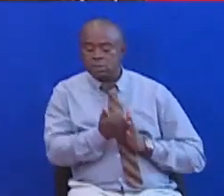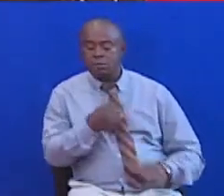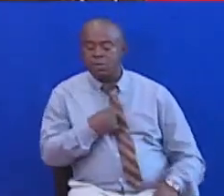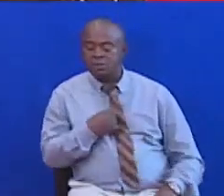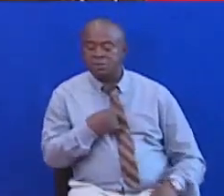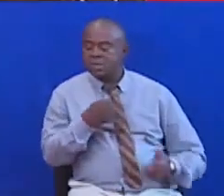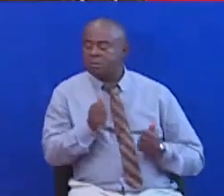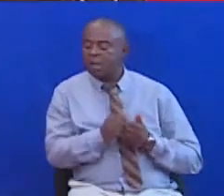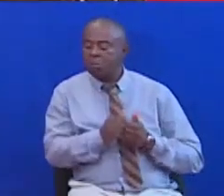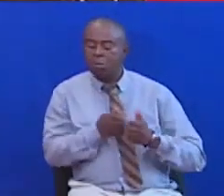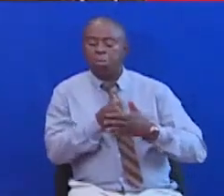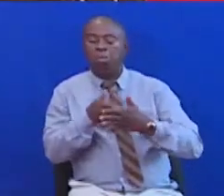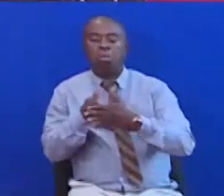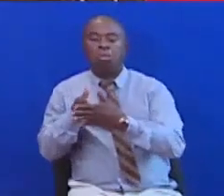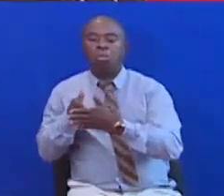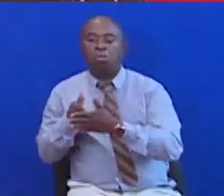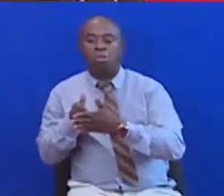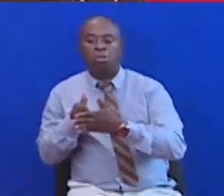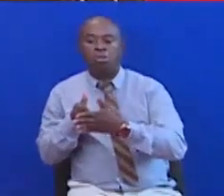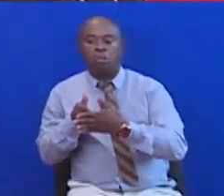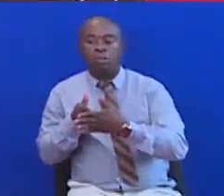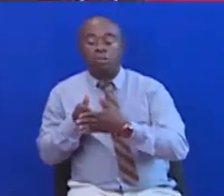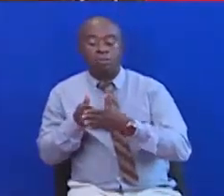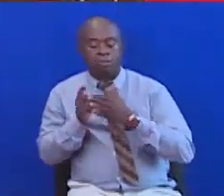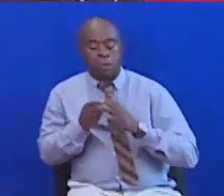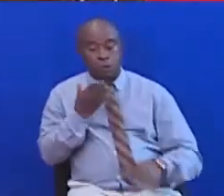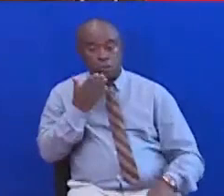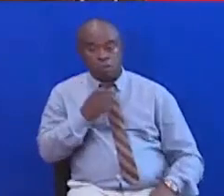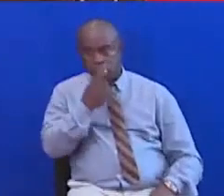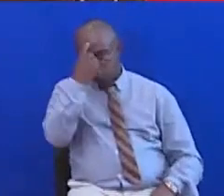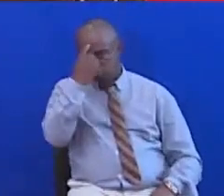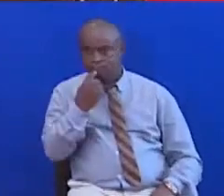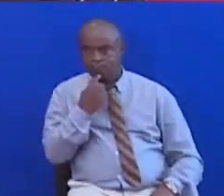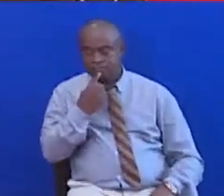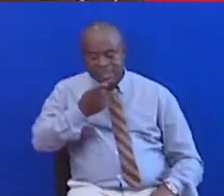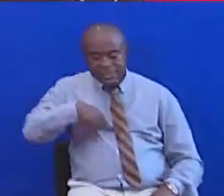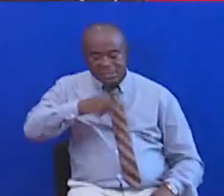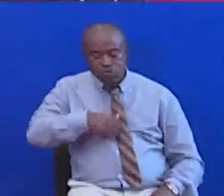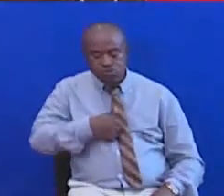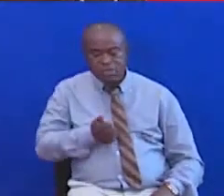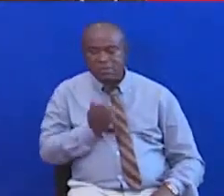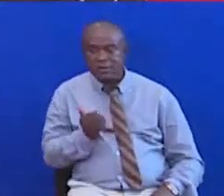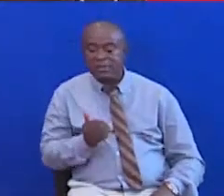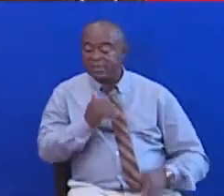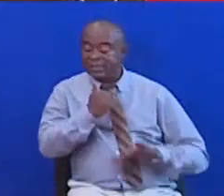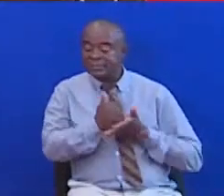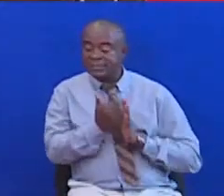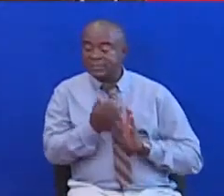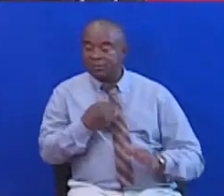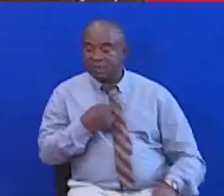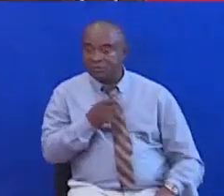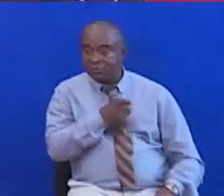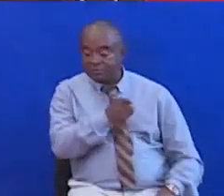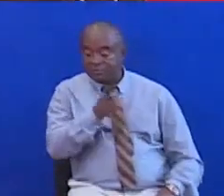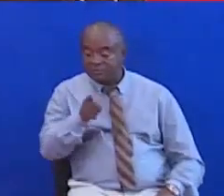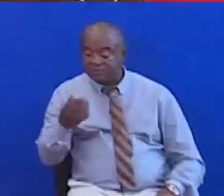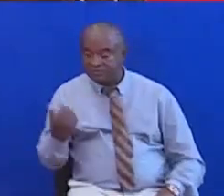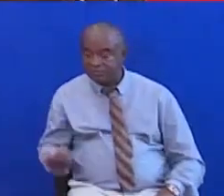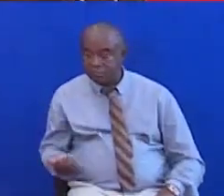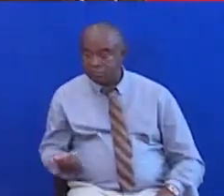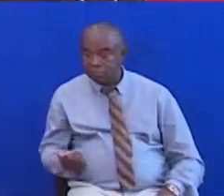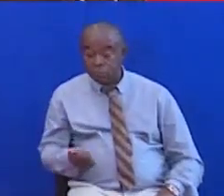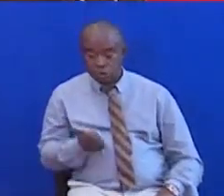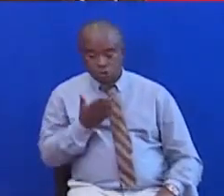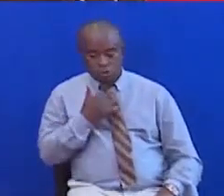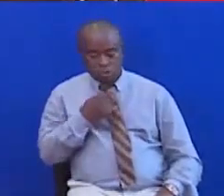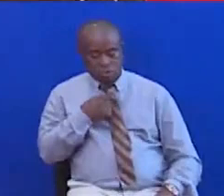mambo hayaendi. Lakini muhimu ni kujiuliza, sekta binafsi hii ambayo tunataka kwenda